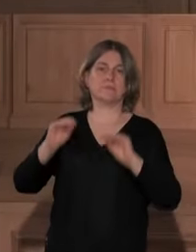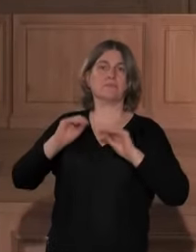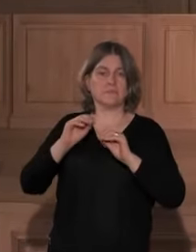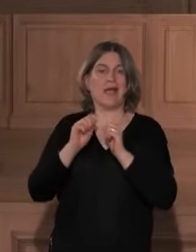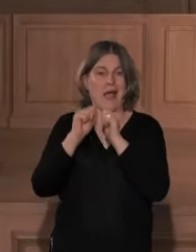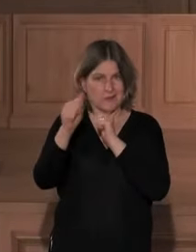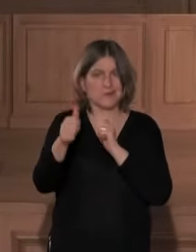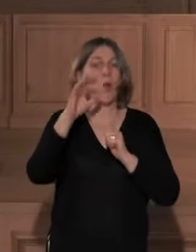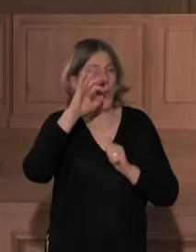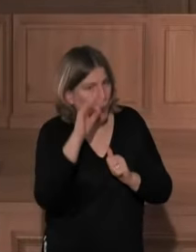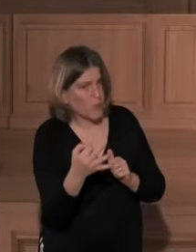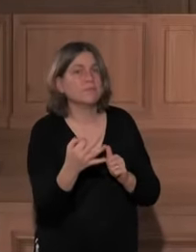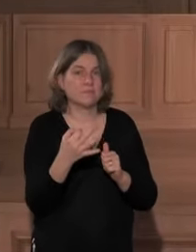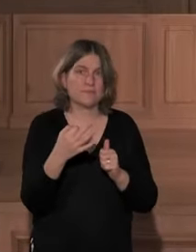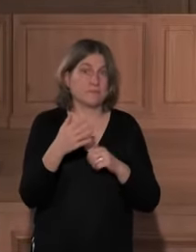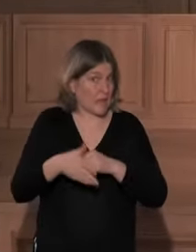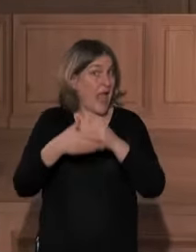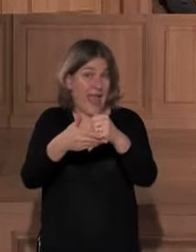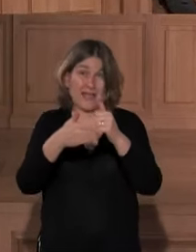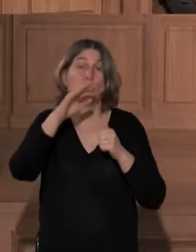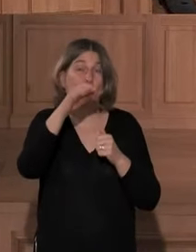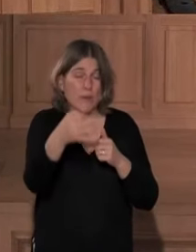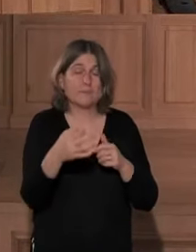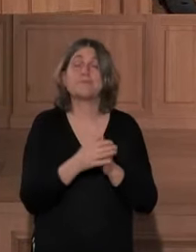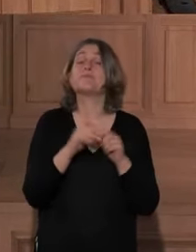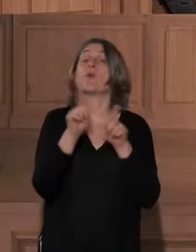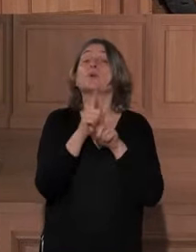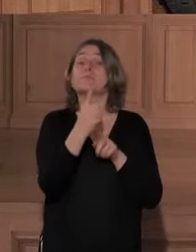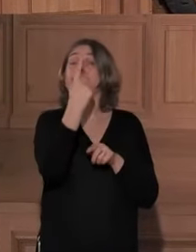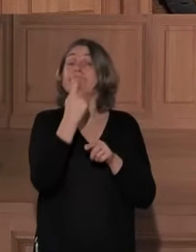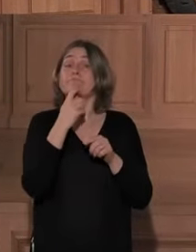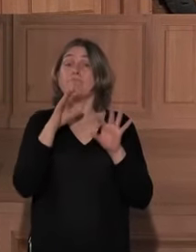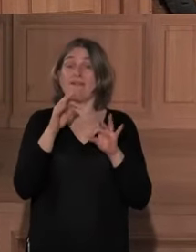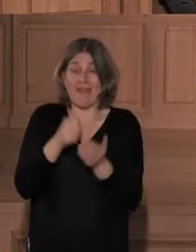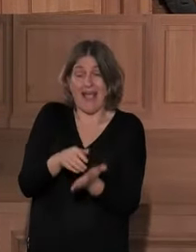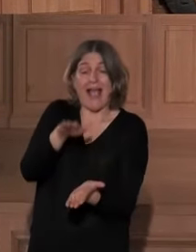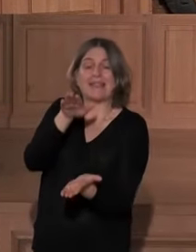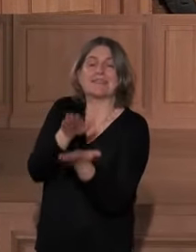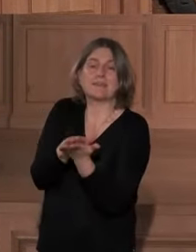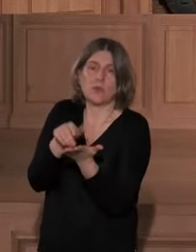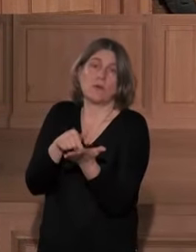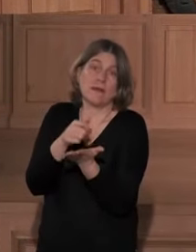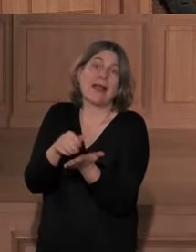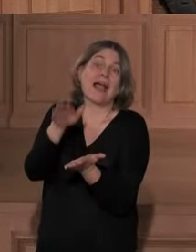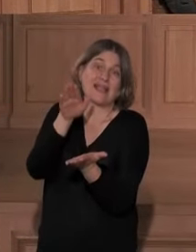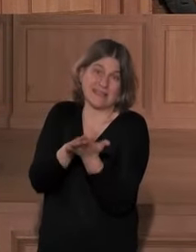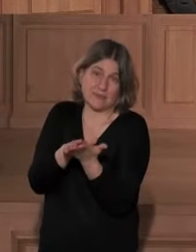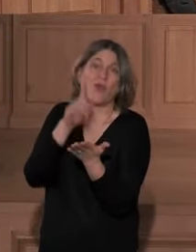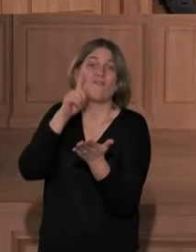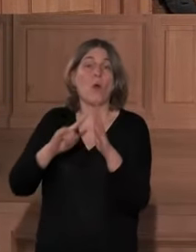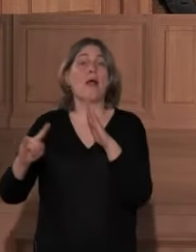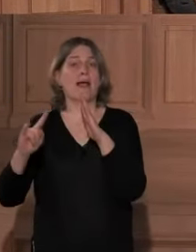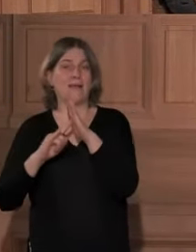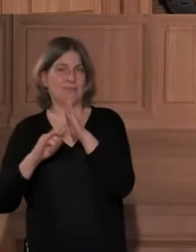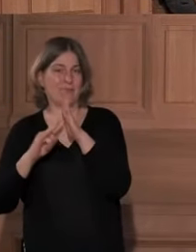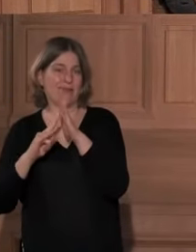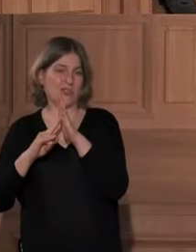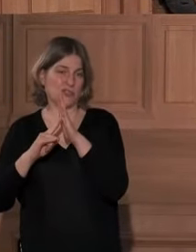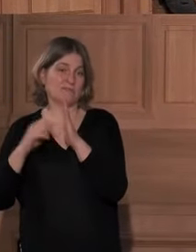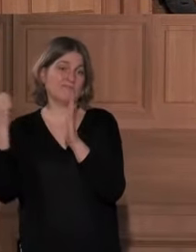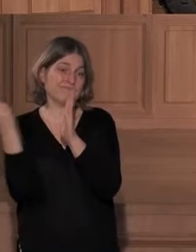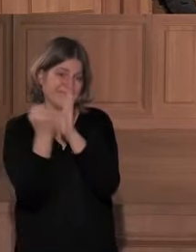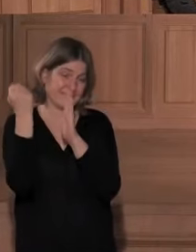oui, déjà, à la question, il y a une dame qui pose une question, comment on peut inscrire un enfant ? C'est un peu plus compliqué parce qu'il faut qu'elle ait une notification MDPH. Ah, c'est